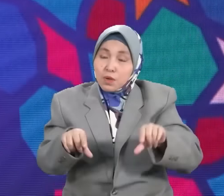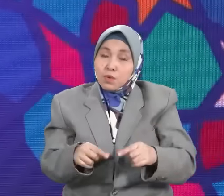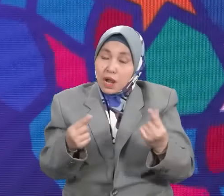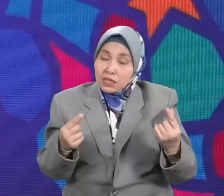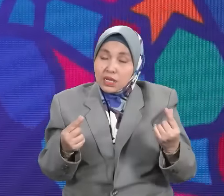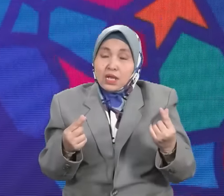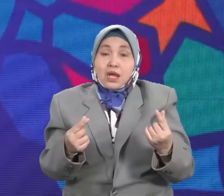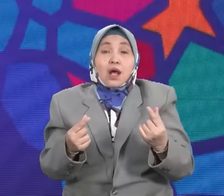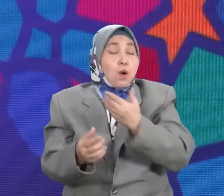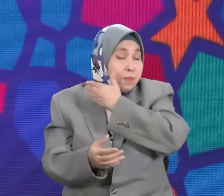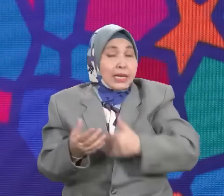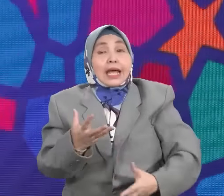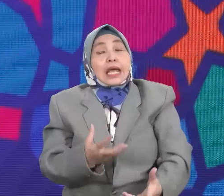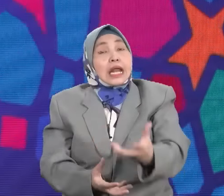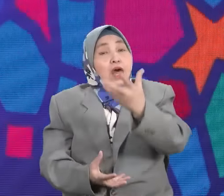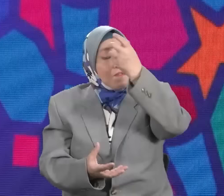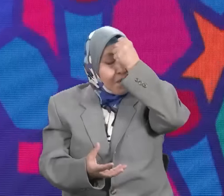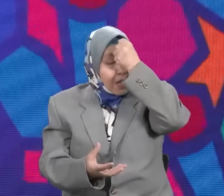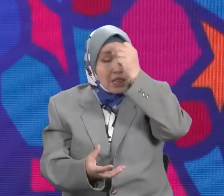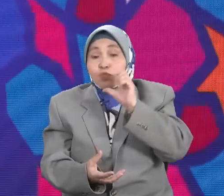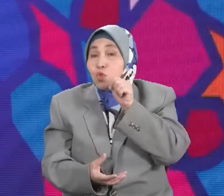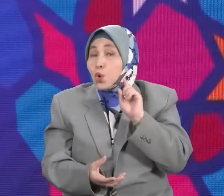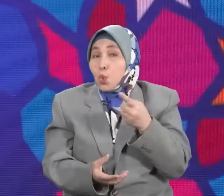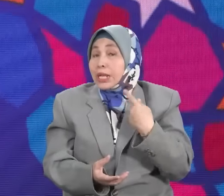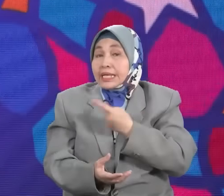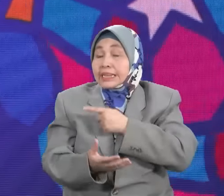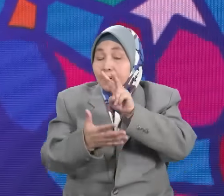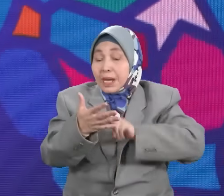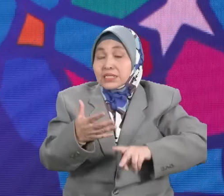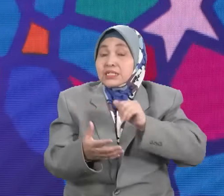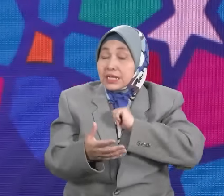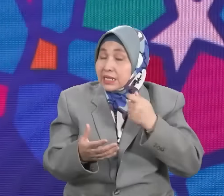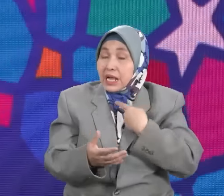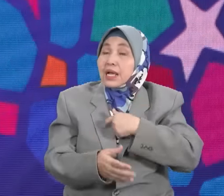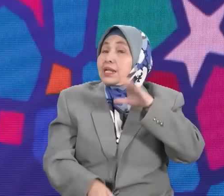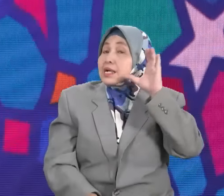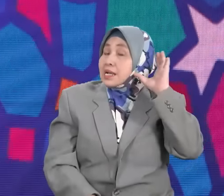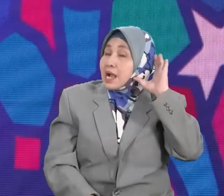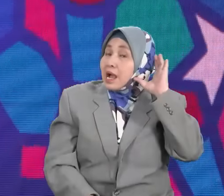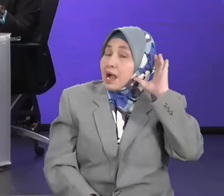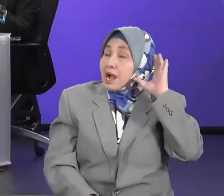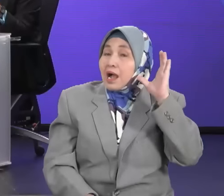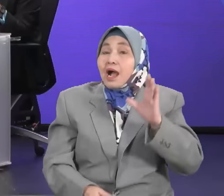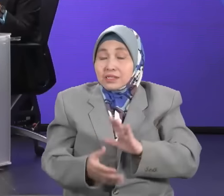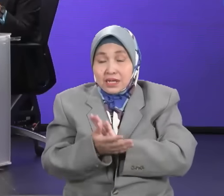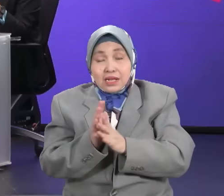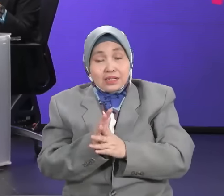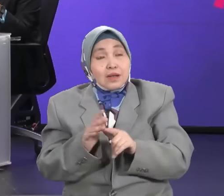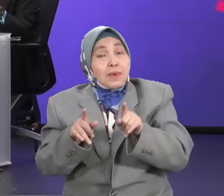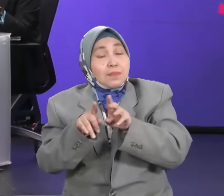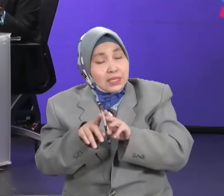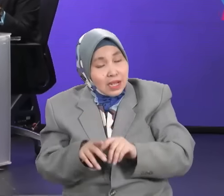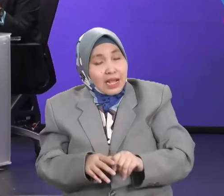dia karena Falah bukan hanya kita sendiri baca tapi kita kedengar juga para jemaah itu teman-teman